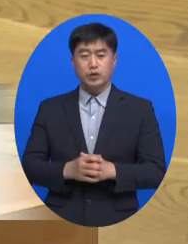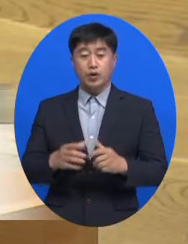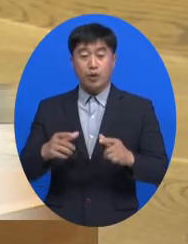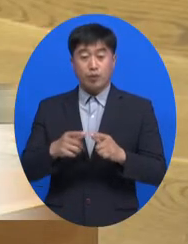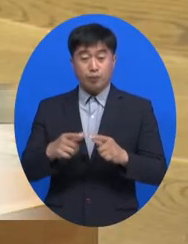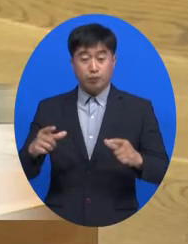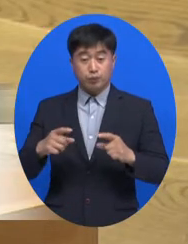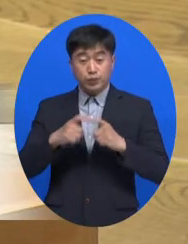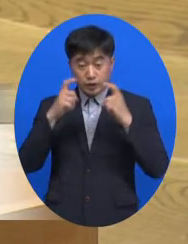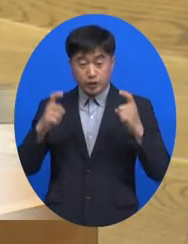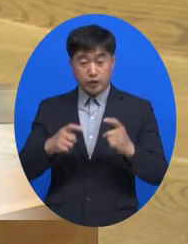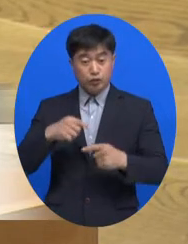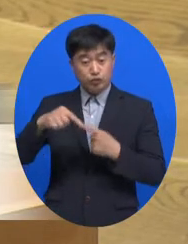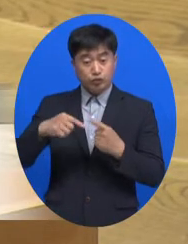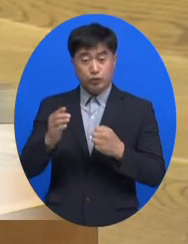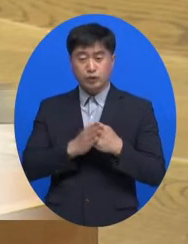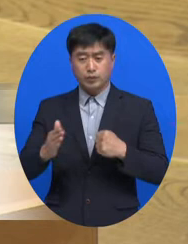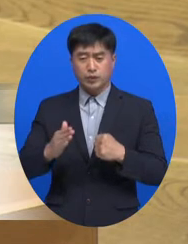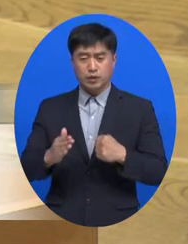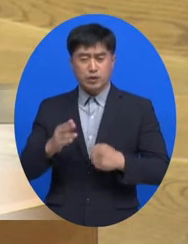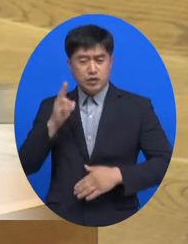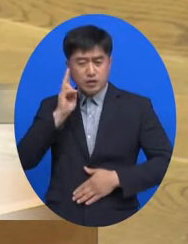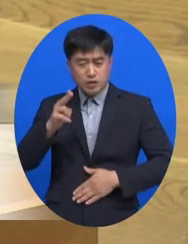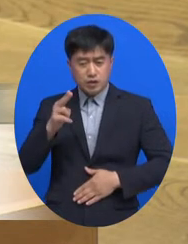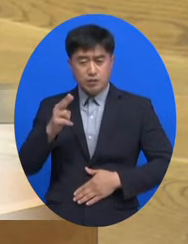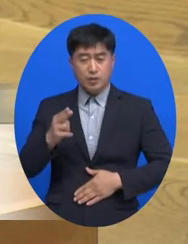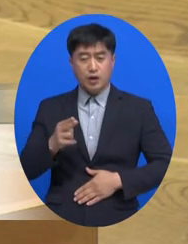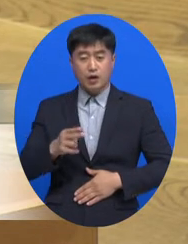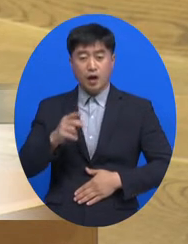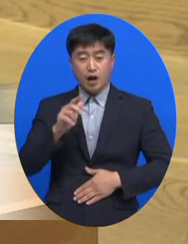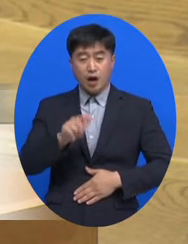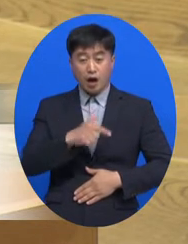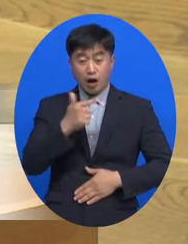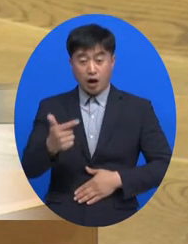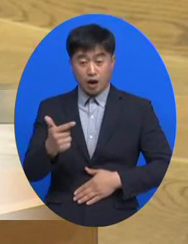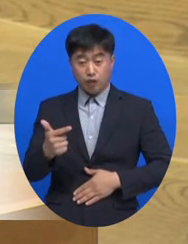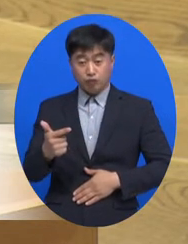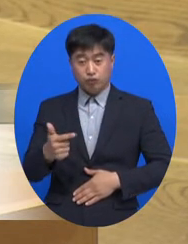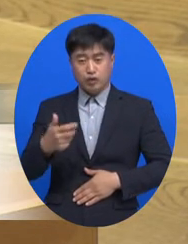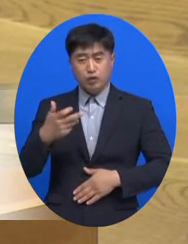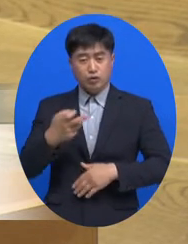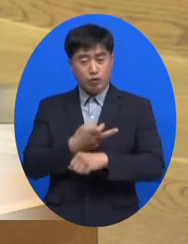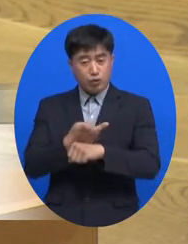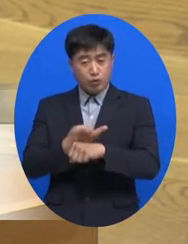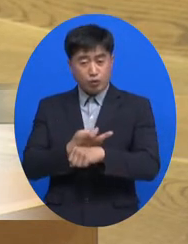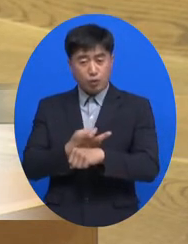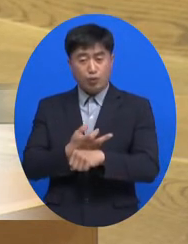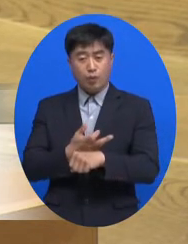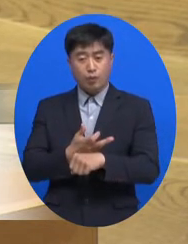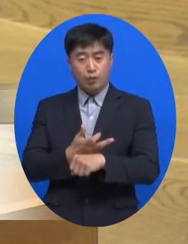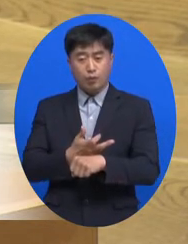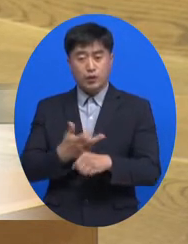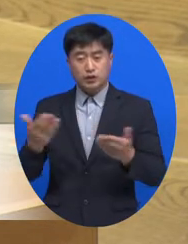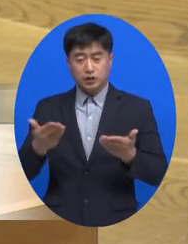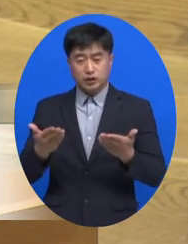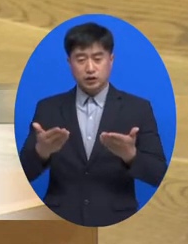보니까 살인적인 격일 근무로 격일제 근무를 하루 17시간의